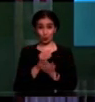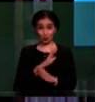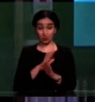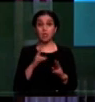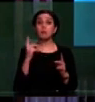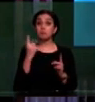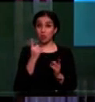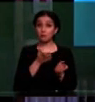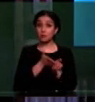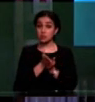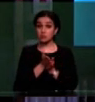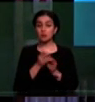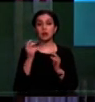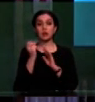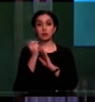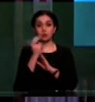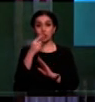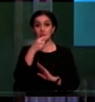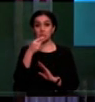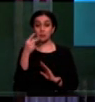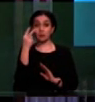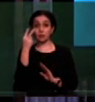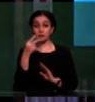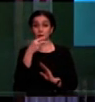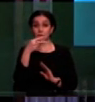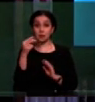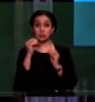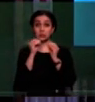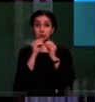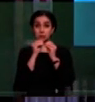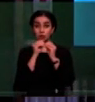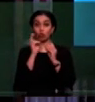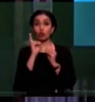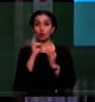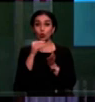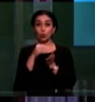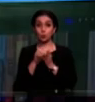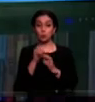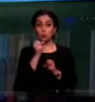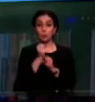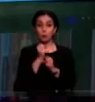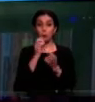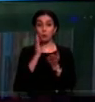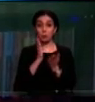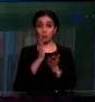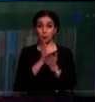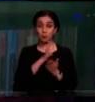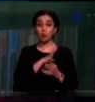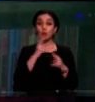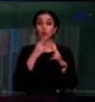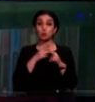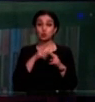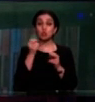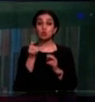Итак, первое действие. От 12 отнимаем 2, равно 10. Это те, кто сделали покупки. Второе действие. Мы